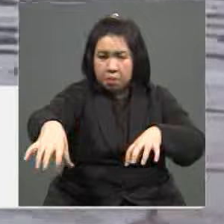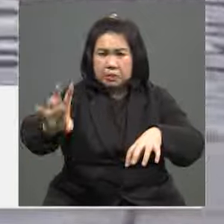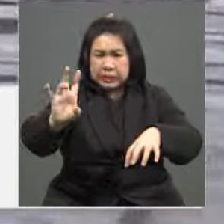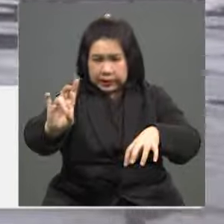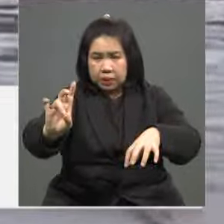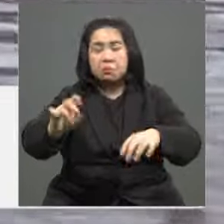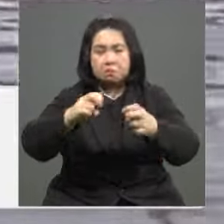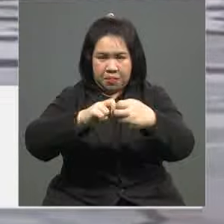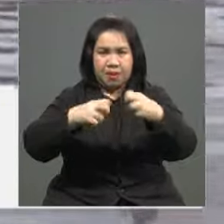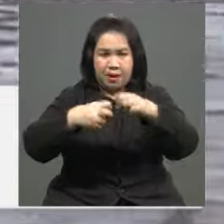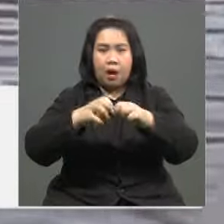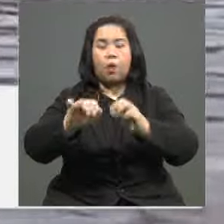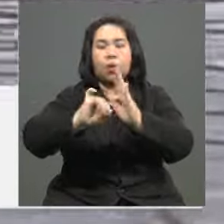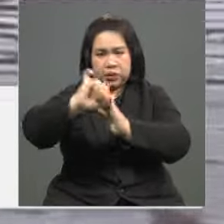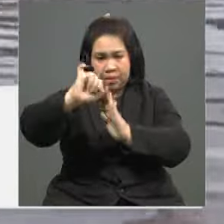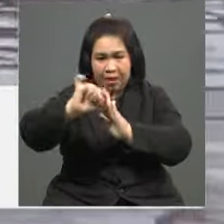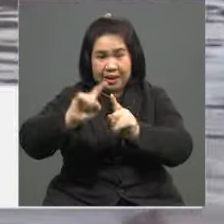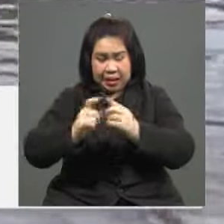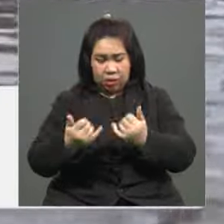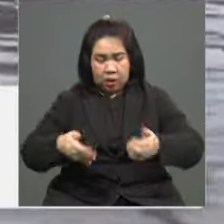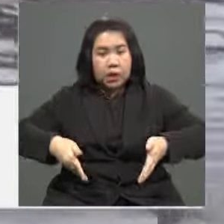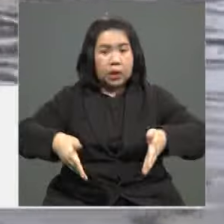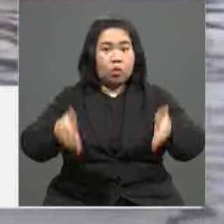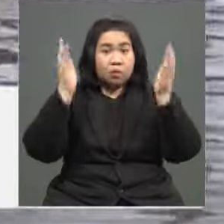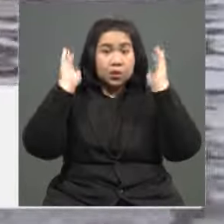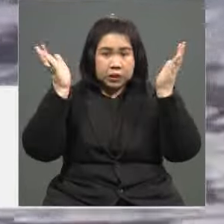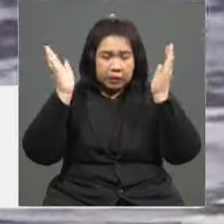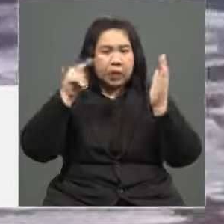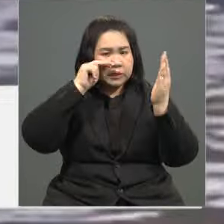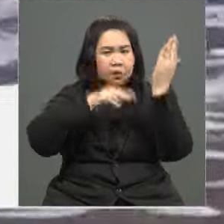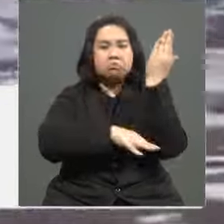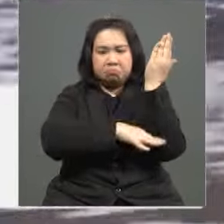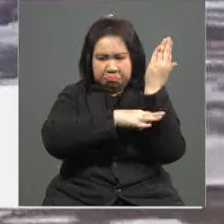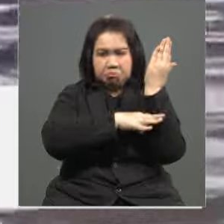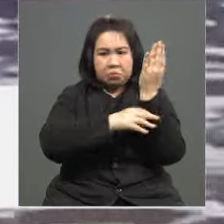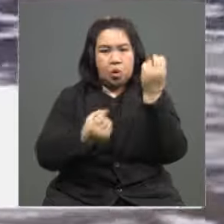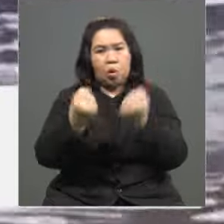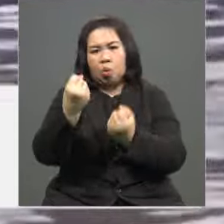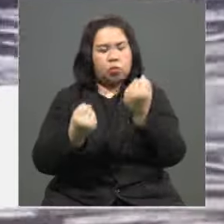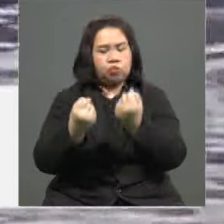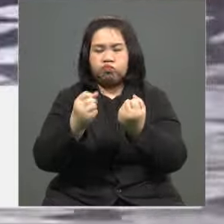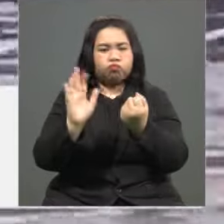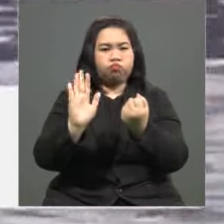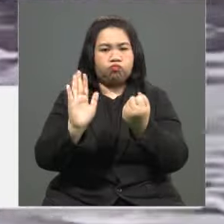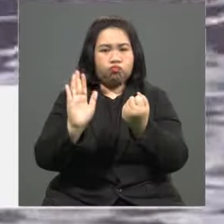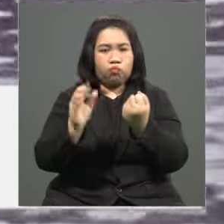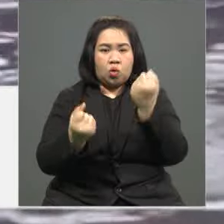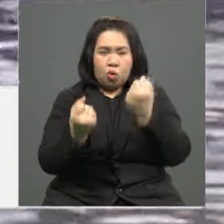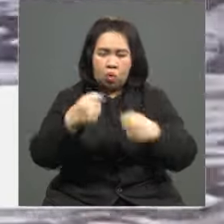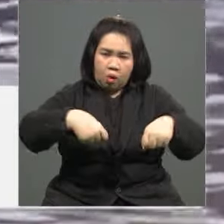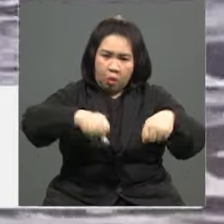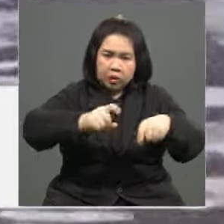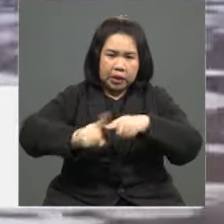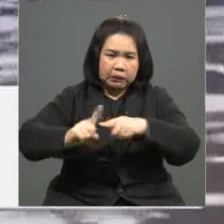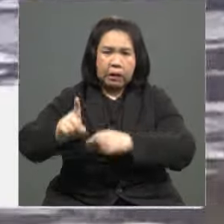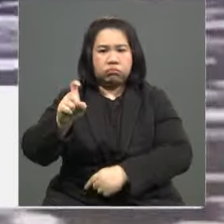เชียงใหม่ครับอย่างไรก็ตามบริเวณถนนประชาสัมพันธ์ตำบลช้างคลานก็ยังคงมีมีระดับน้ำสูงรถยนต์ขนาดใหญ่ยังไม่สามารถเ่อขนาดเล็กนะครับก็ยังไม่สามารถสัญจร